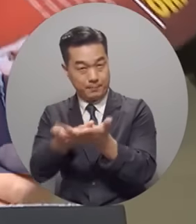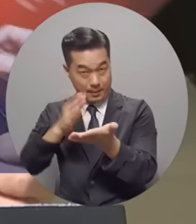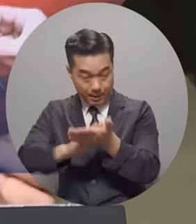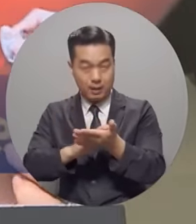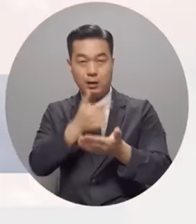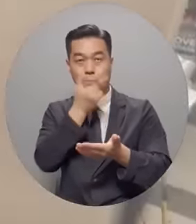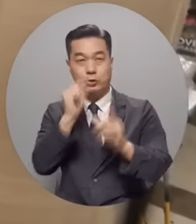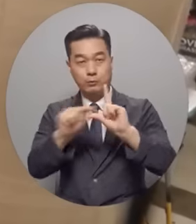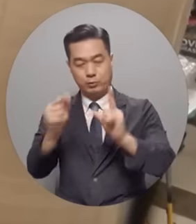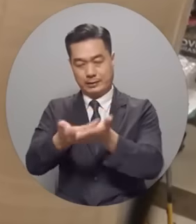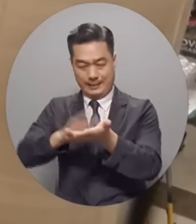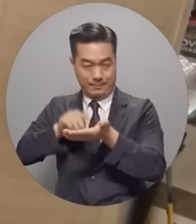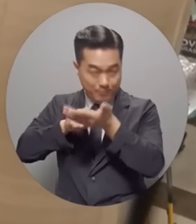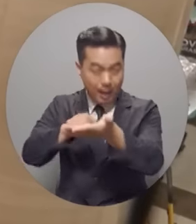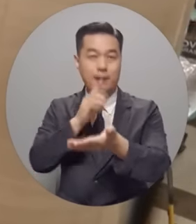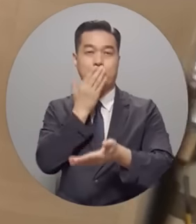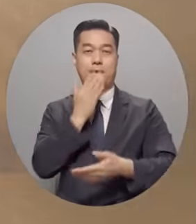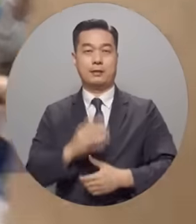보완할 것입니다.